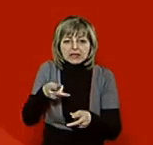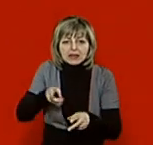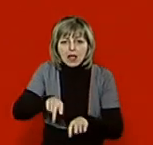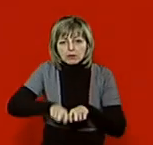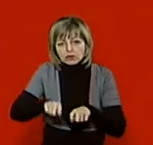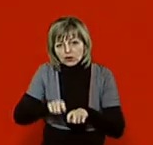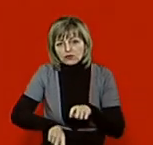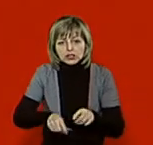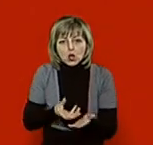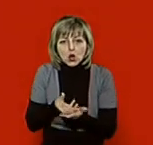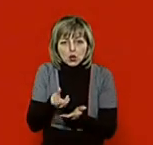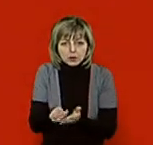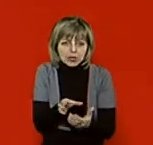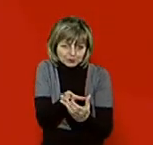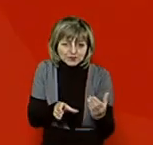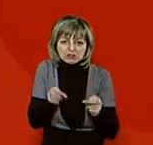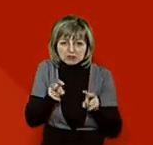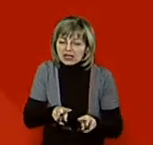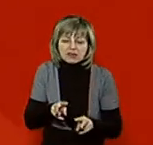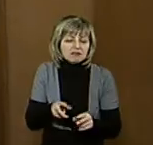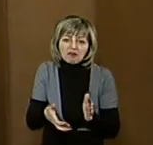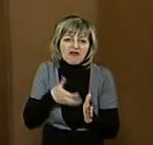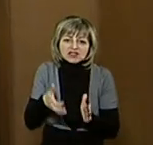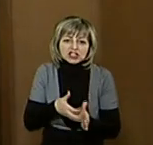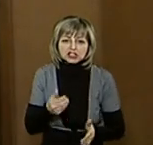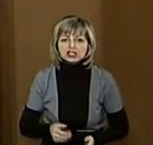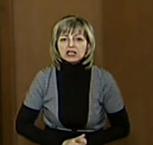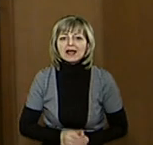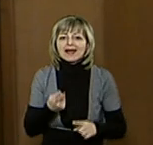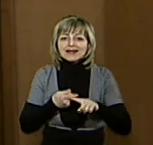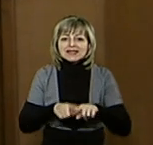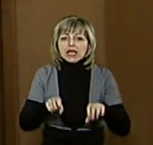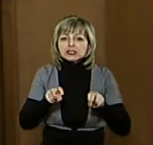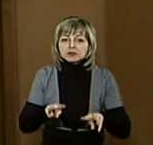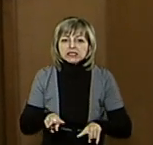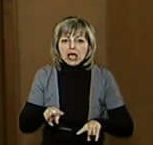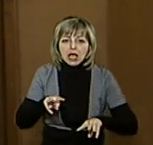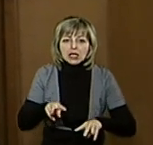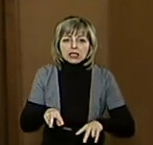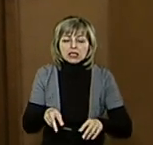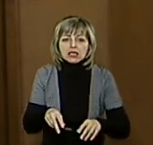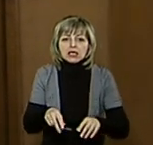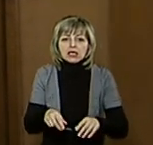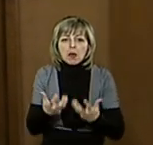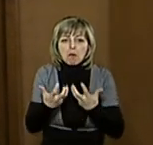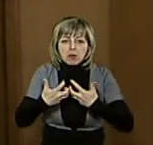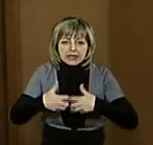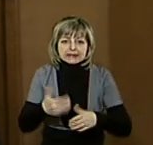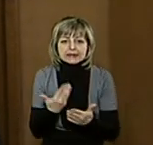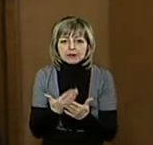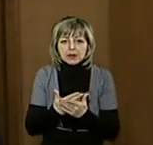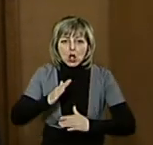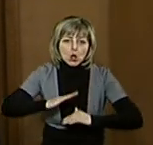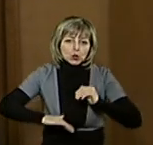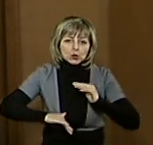оплати проїзду, з його слів, не вистачає. Це спеціально обладнані пристрої типу